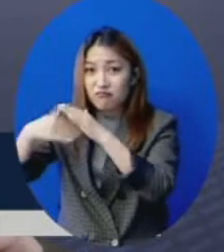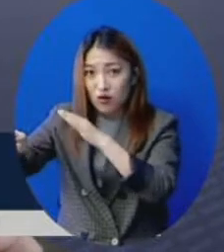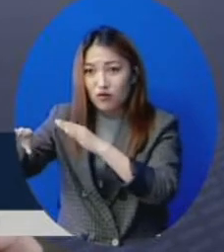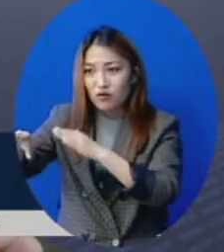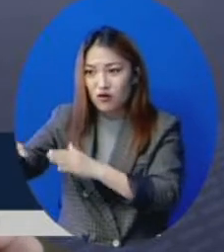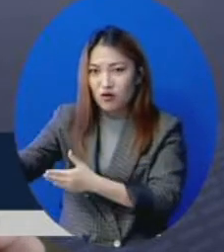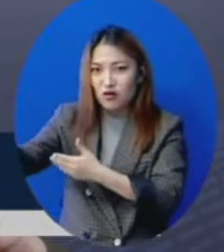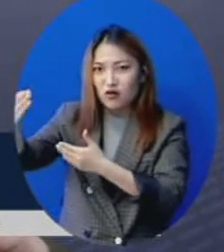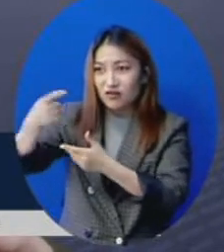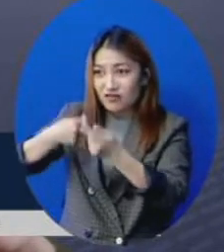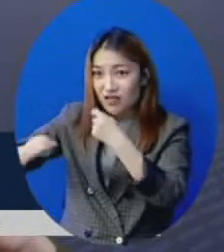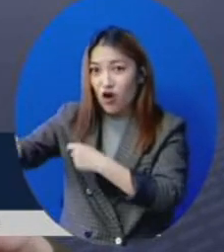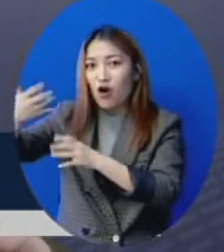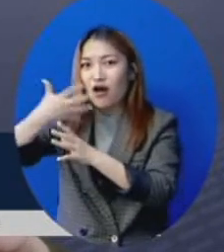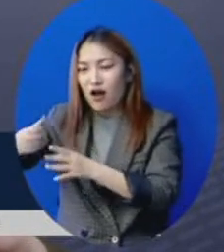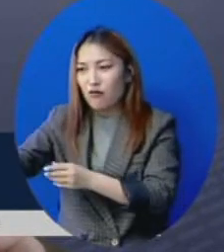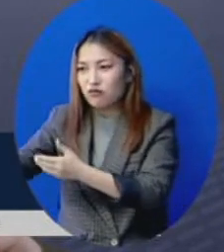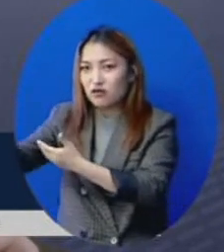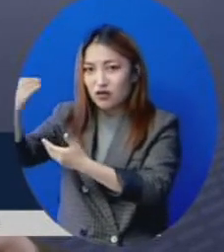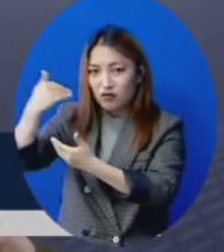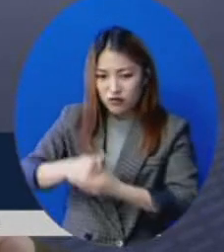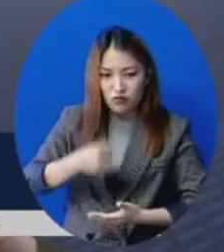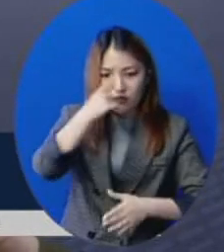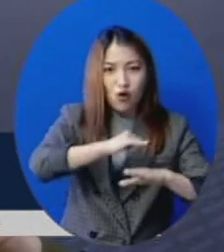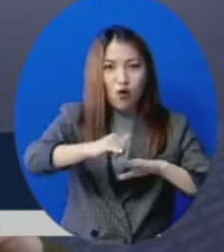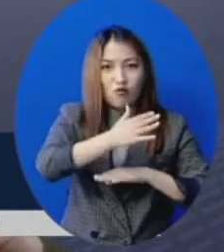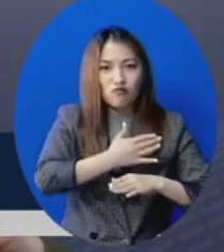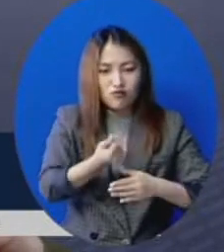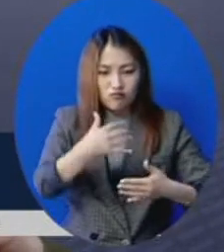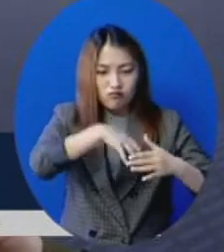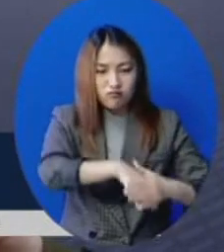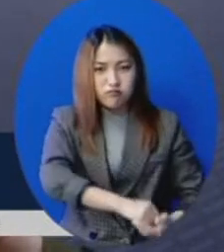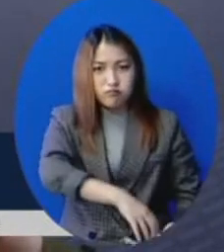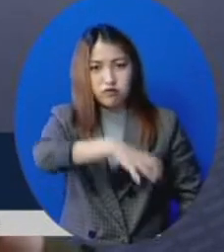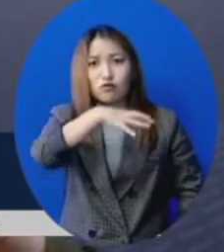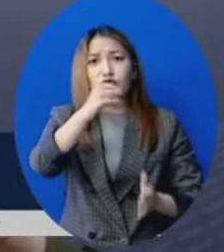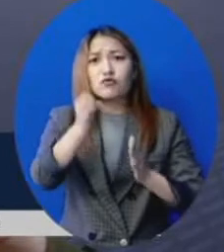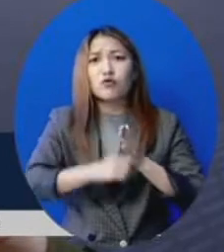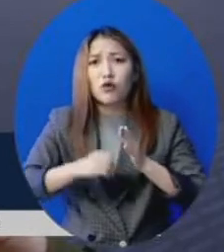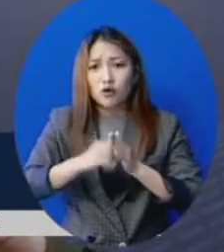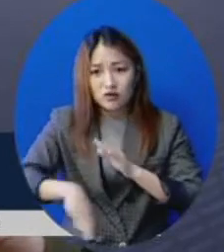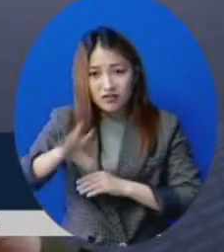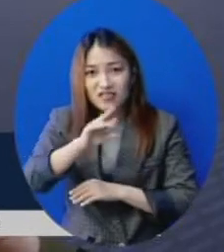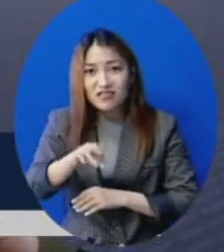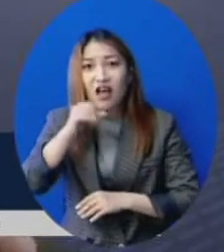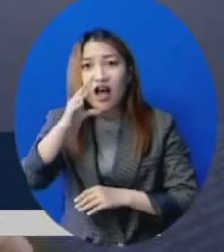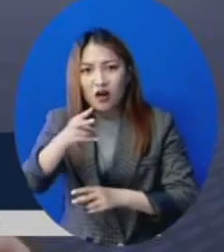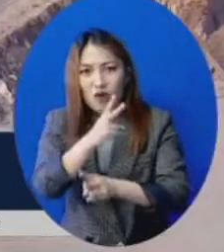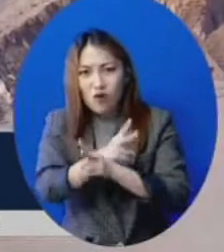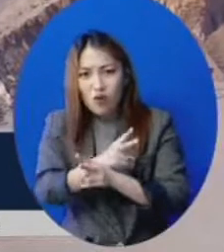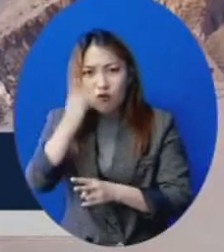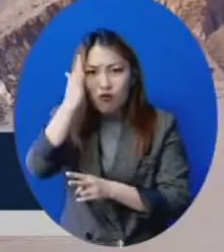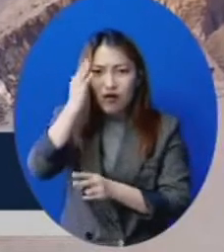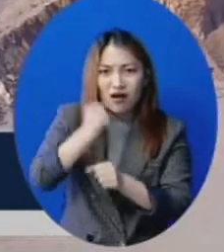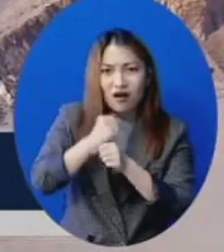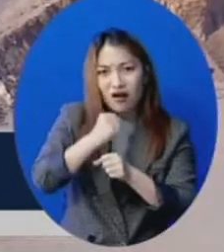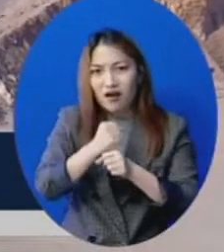хүний дансанд орж байгаа хэрэг. Энийний дагуу бол одоо манай салбар бол бид нар хууль эрх зүйн орчин бодлого тодорхойлоод ингээд явж байгаа